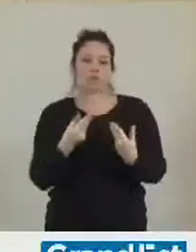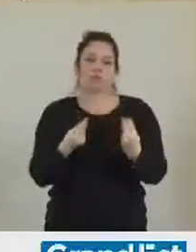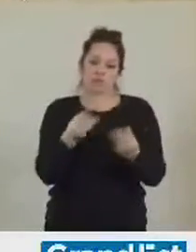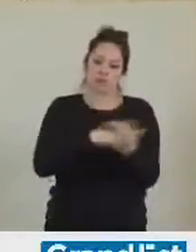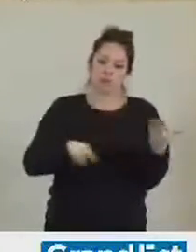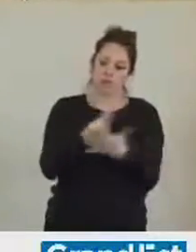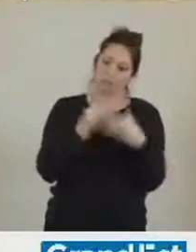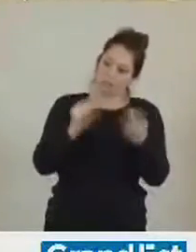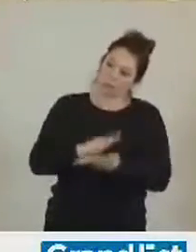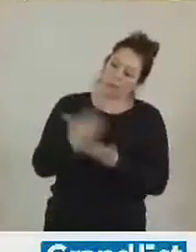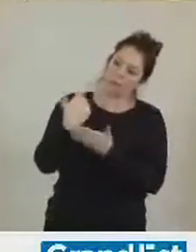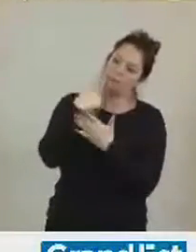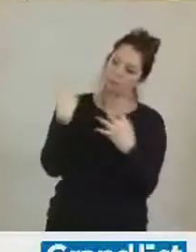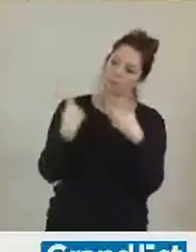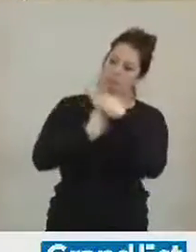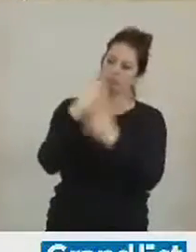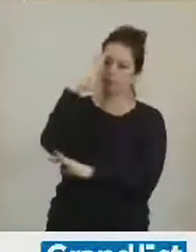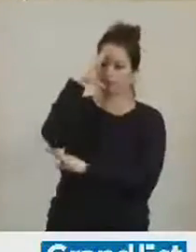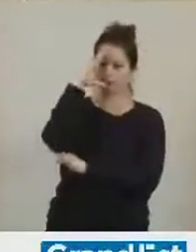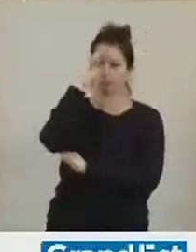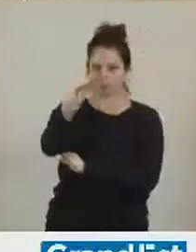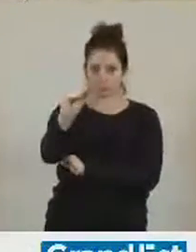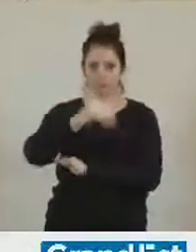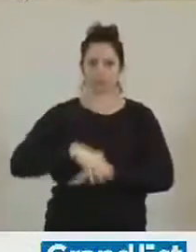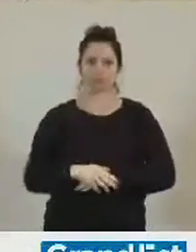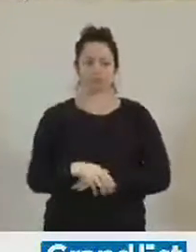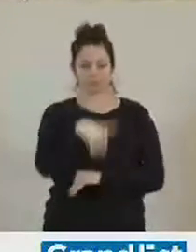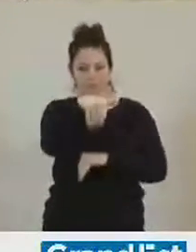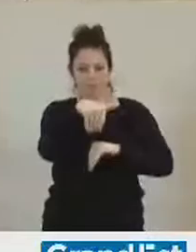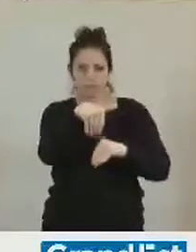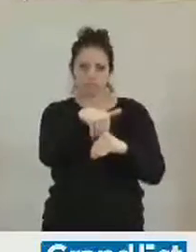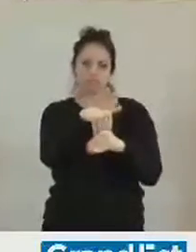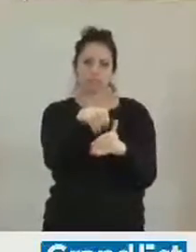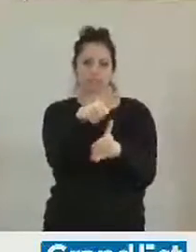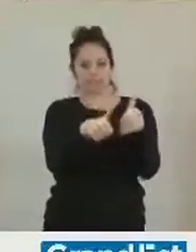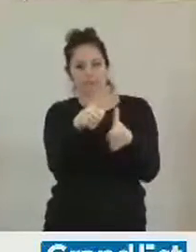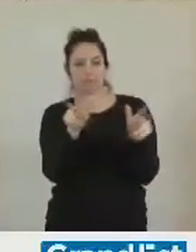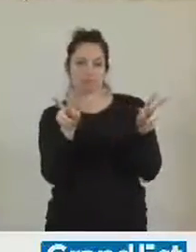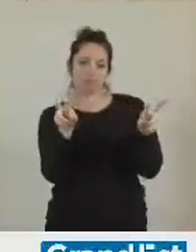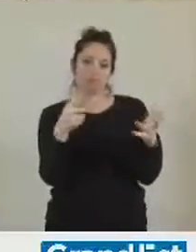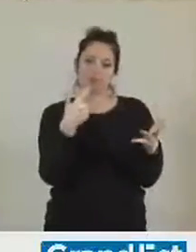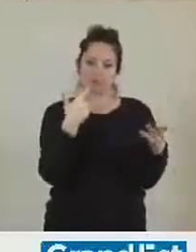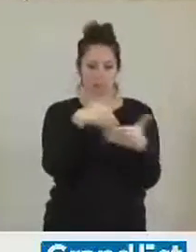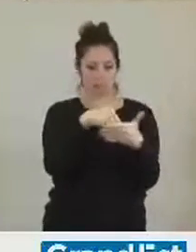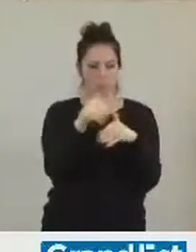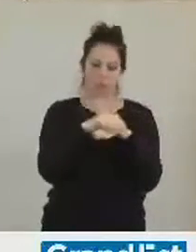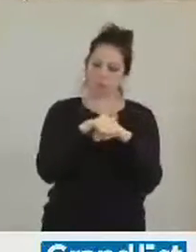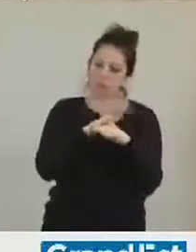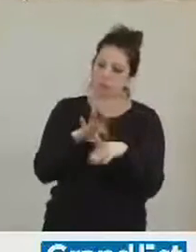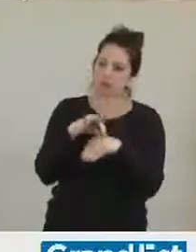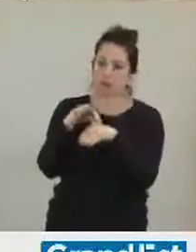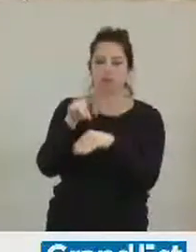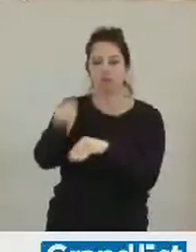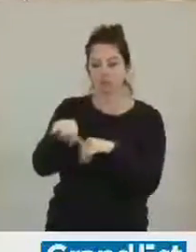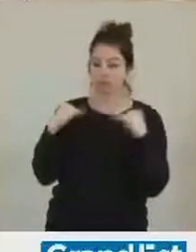professionnelle. Les actions qui vous sont présentées dans ce défi relèvent de la même volonté politique. Accompagner les jeunes, notamment ceux qui sont